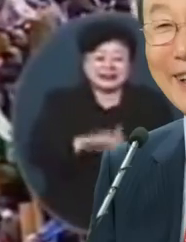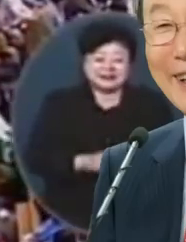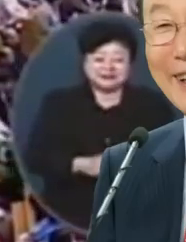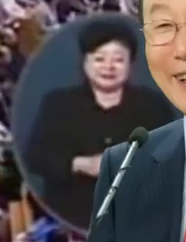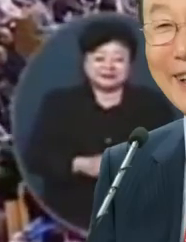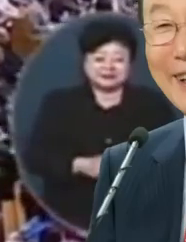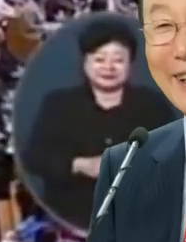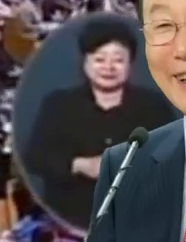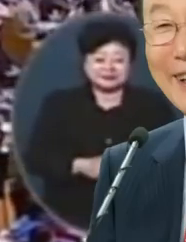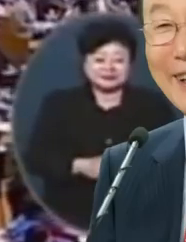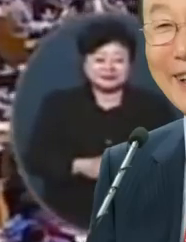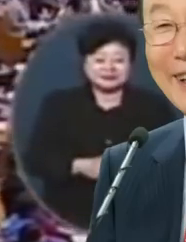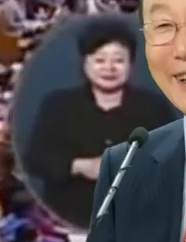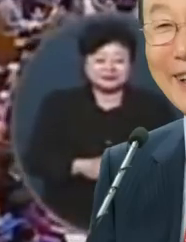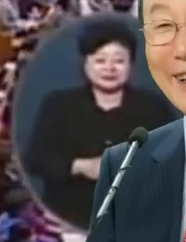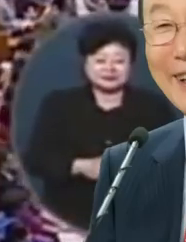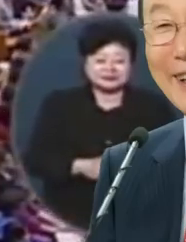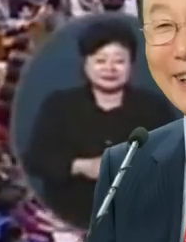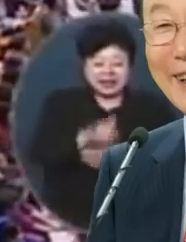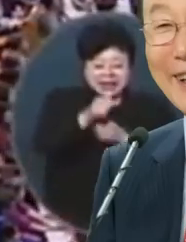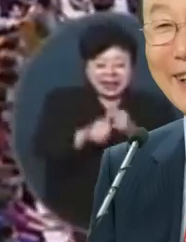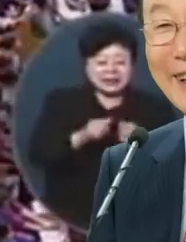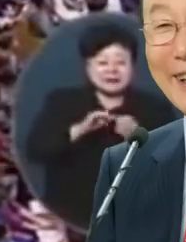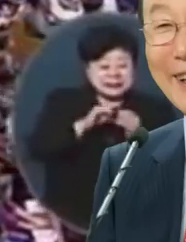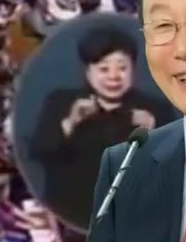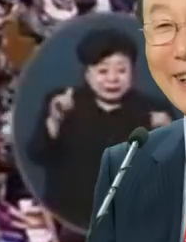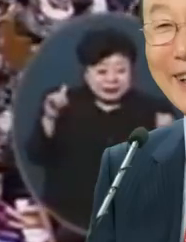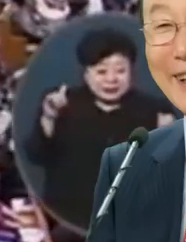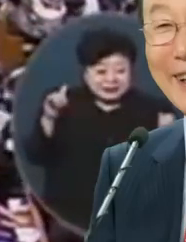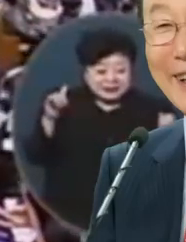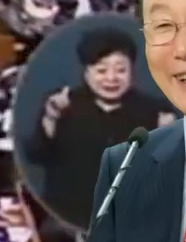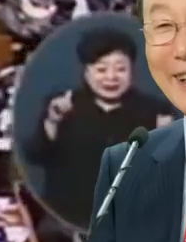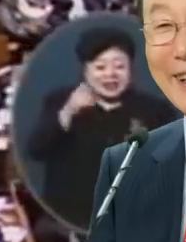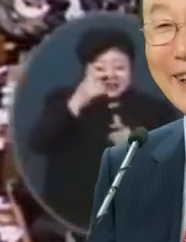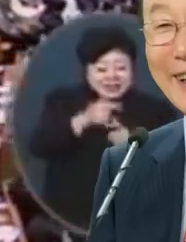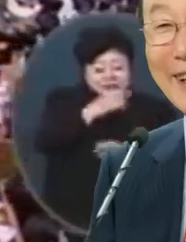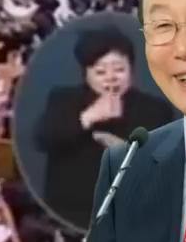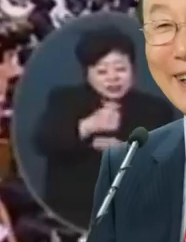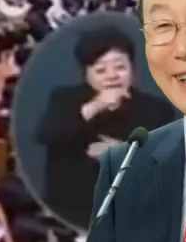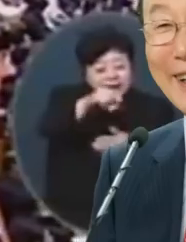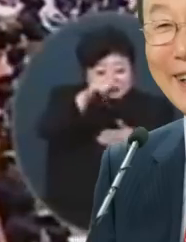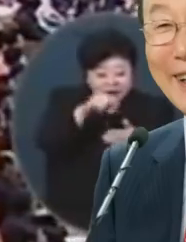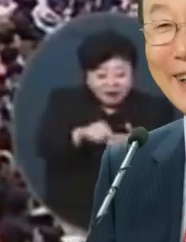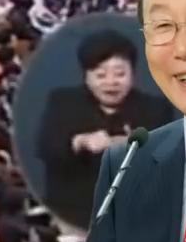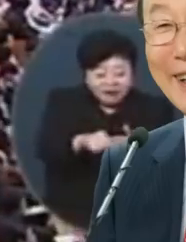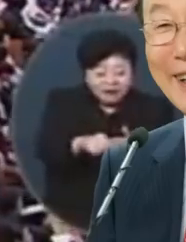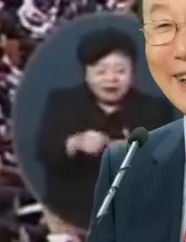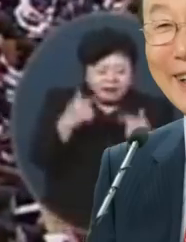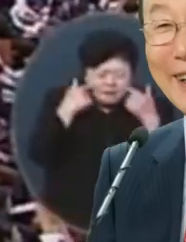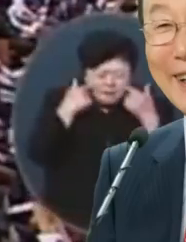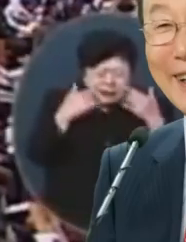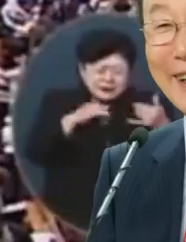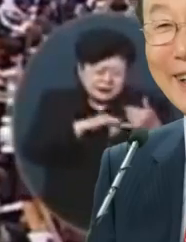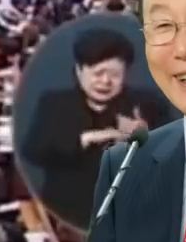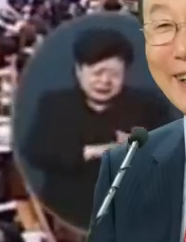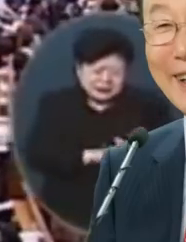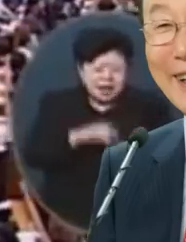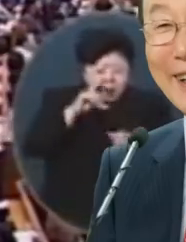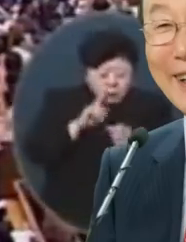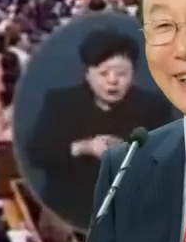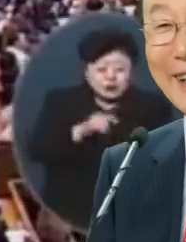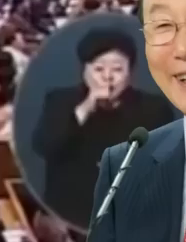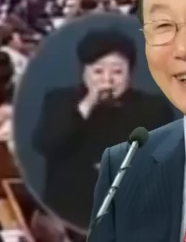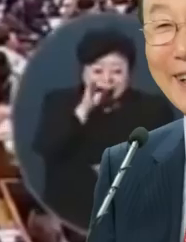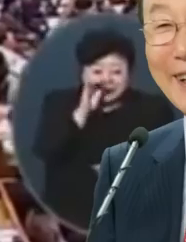것입니다. 우리 하나님의 백성들은 예수 그리스도 안에서 반드시 목적이